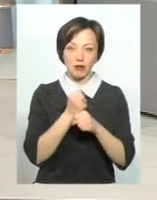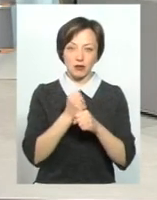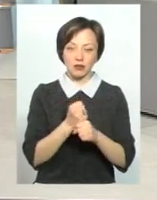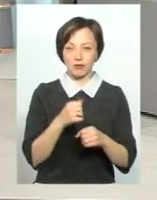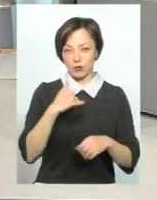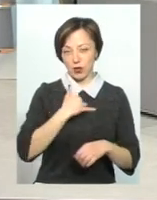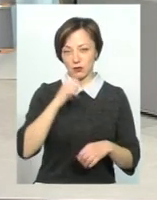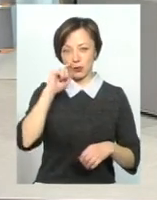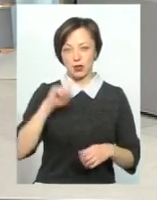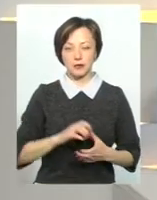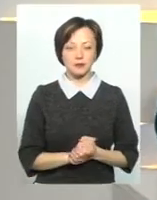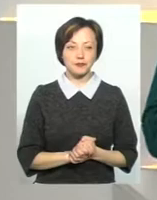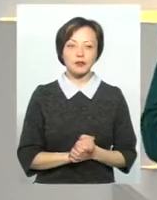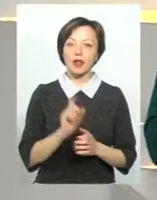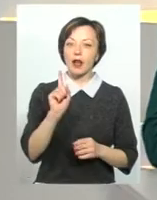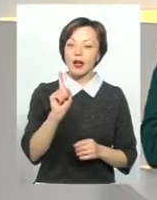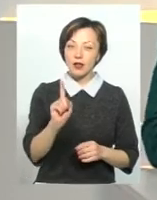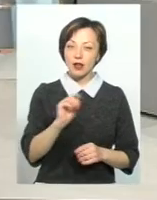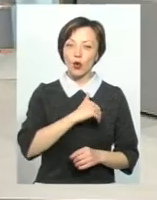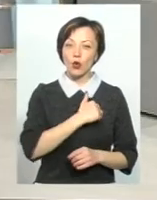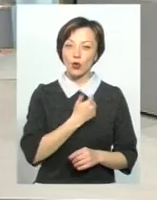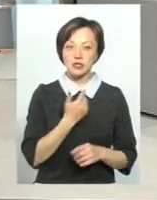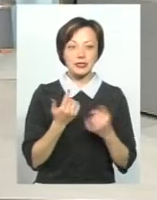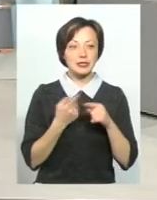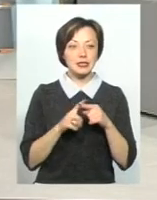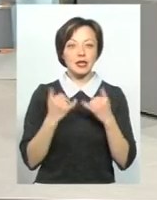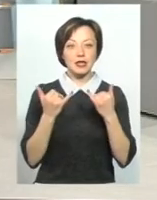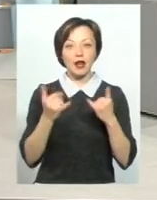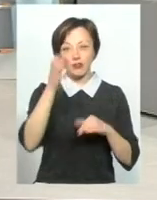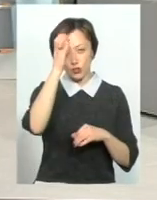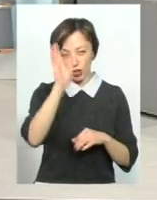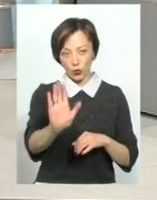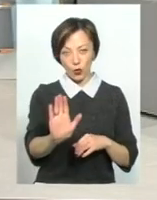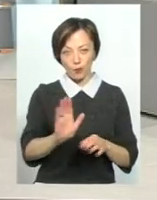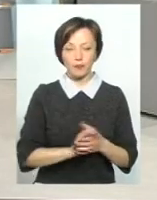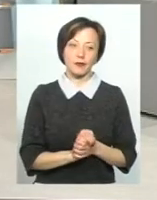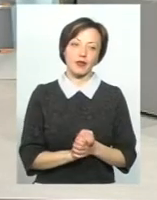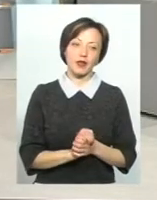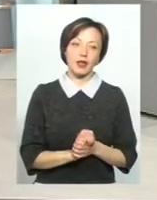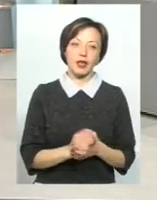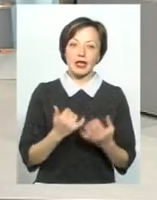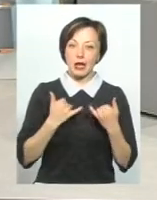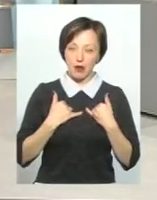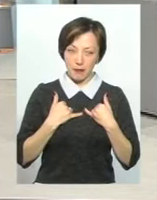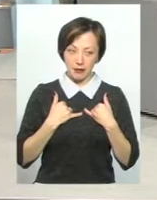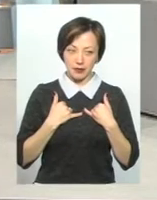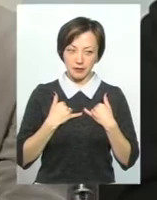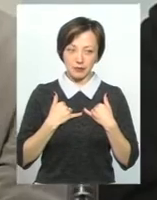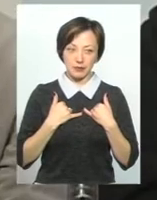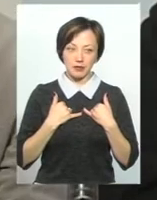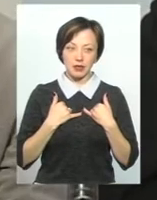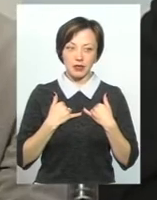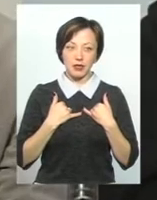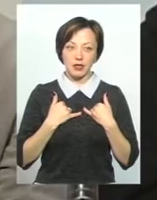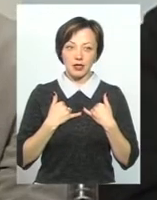зроблені в Україні. Я хочу заперечити. Це для вченого. Ага. Так. Для мене їхні препарати